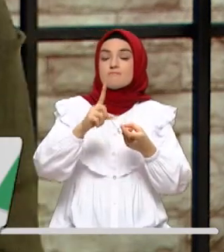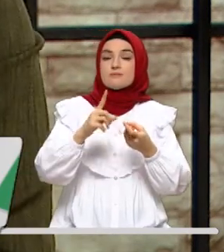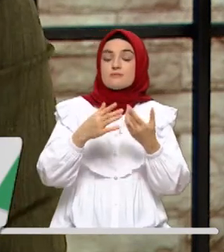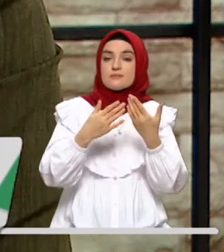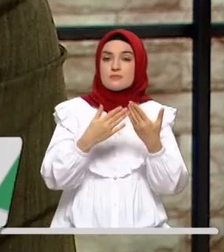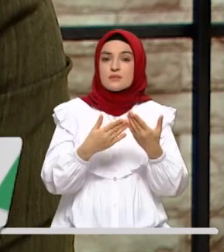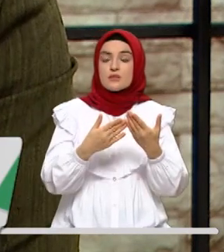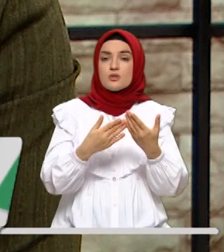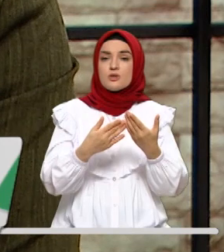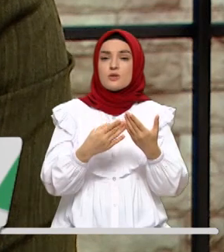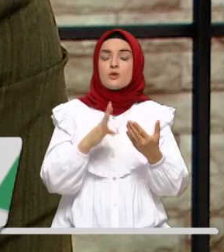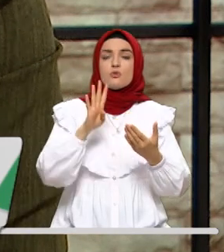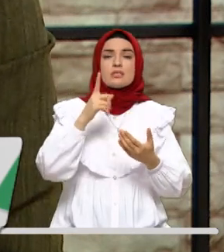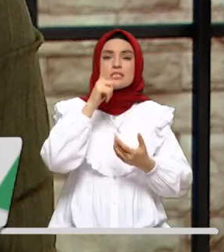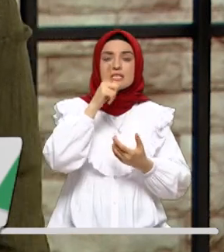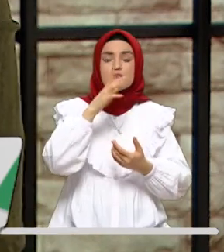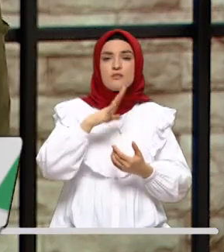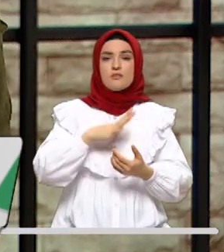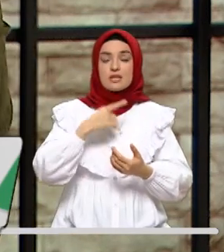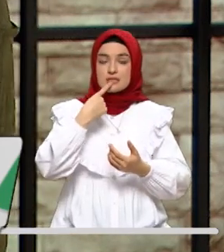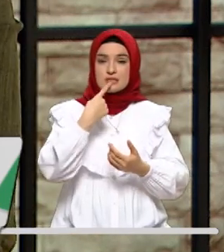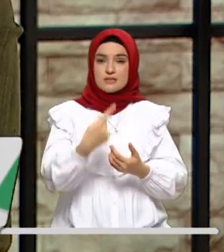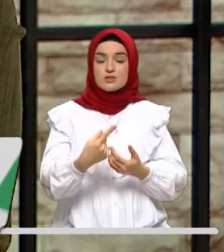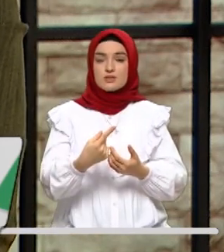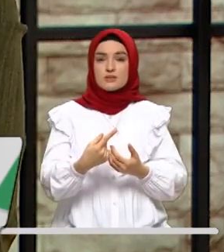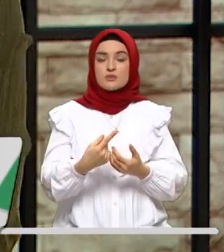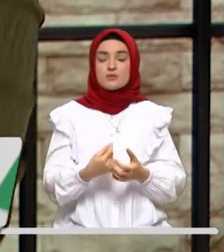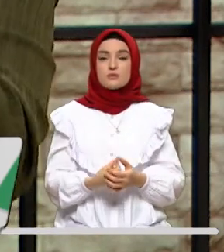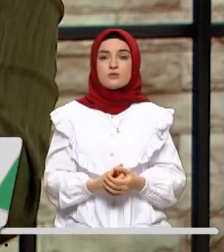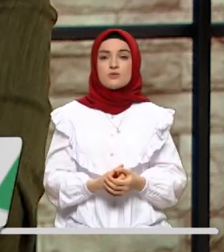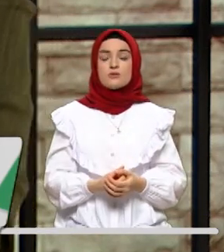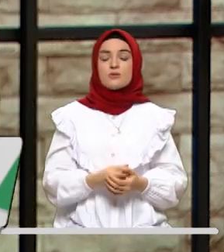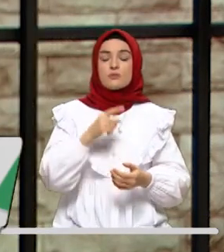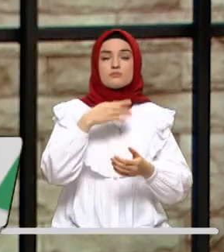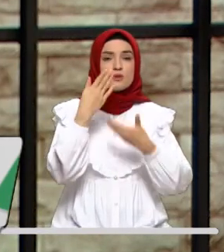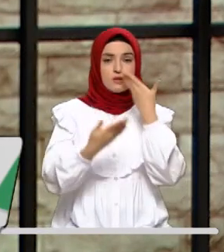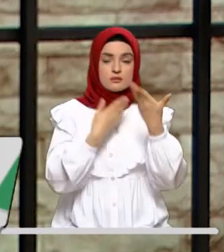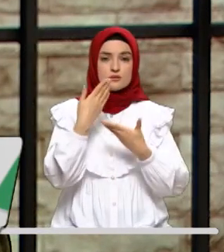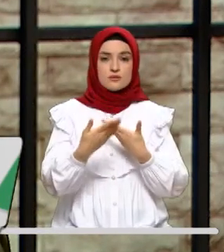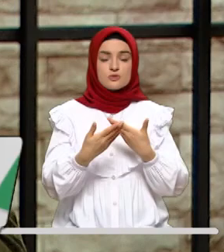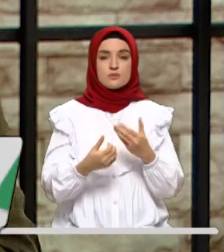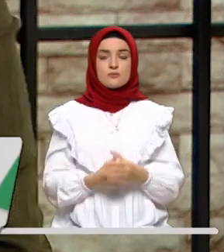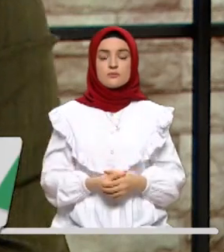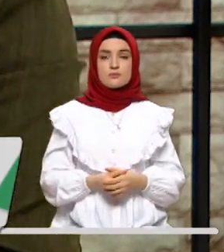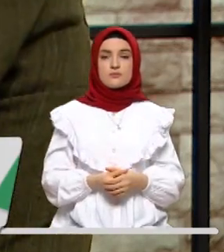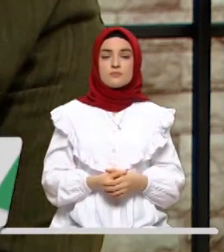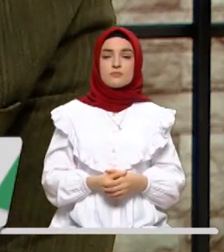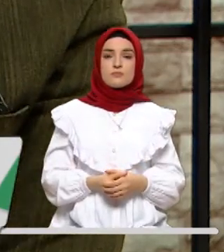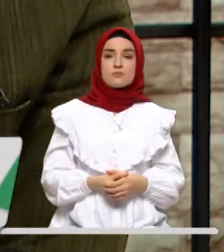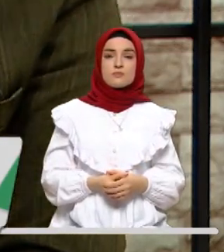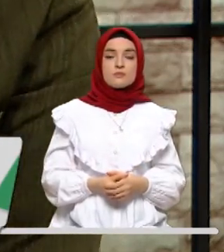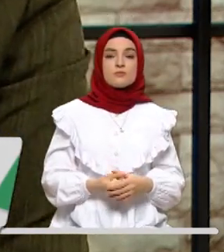onun bir dörtlüğü çok meşhur. Buyurun hocam. Diyor ki Nevruz'a hitap eder. Nevruz'a hitap ederken